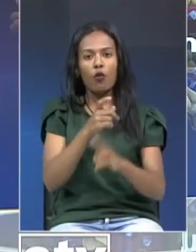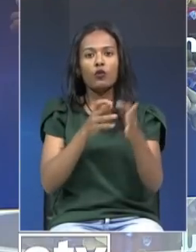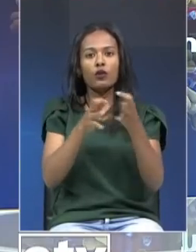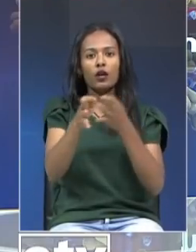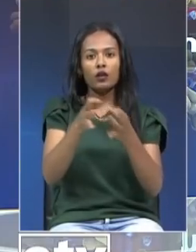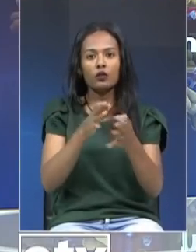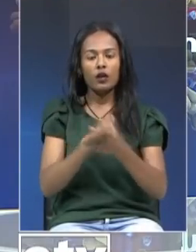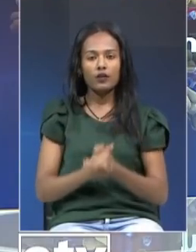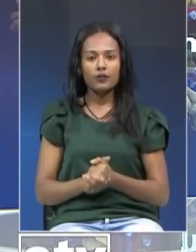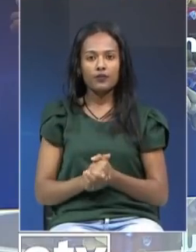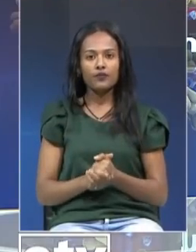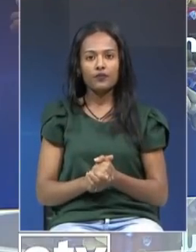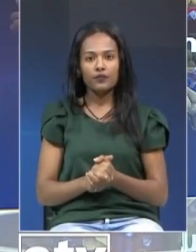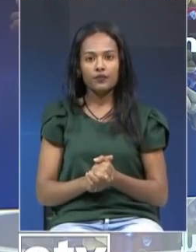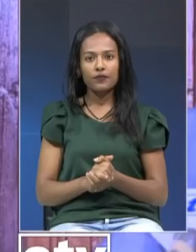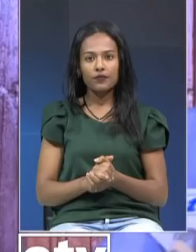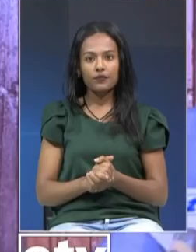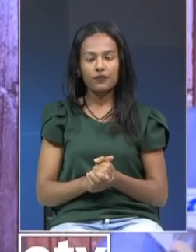ተገልጿል።